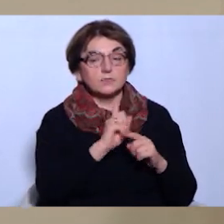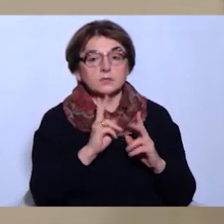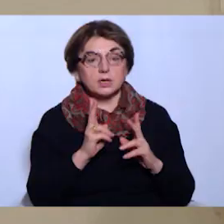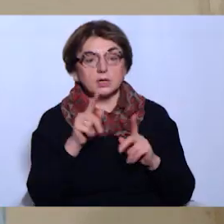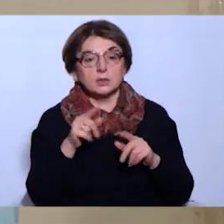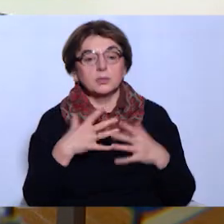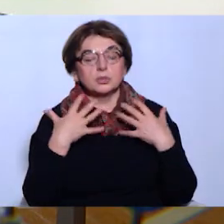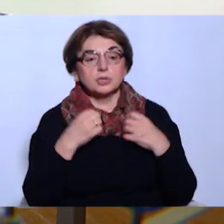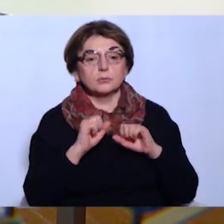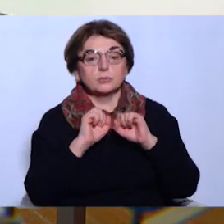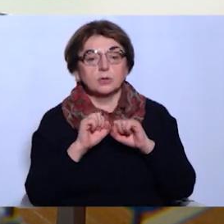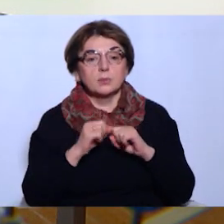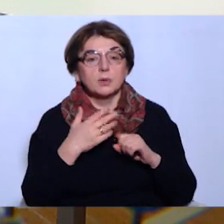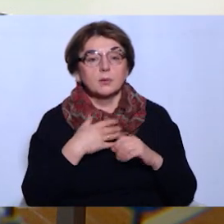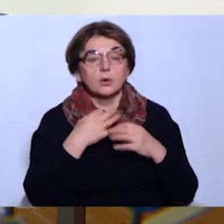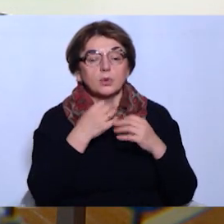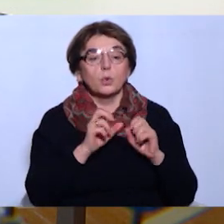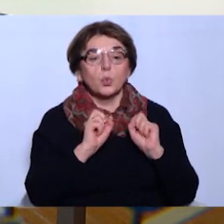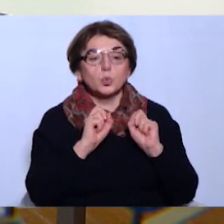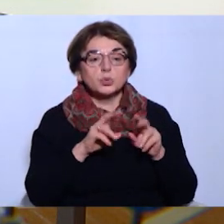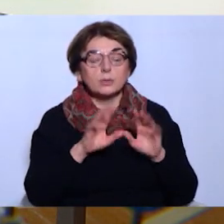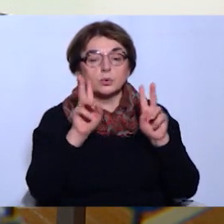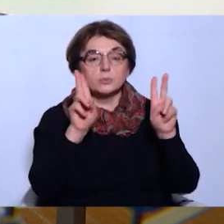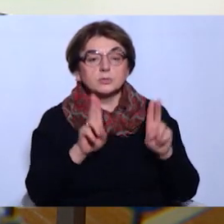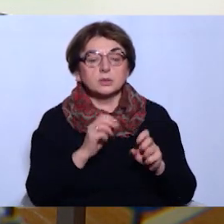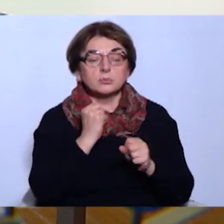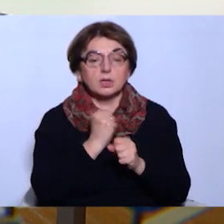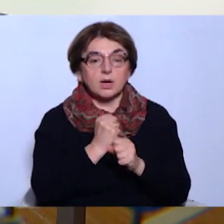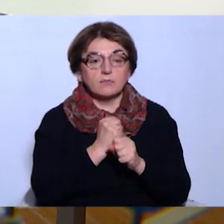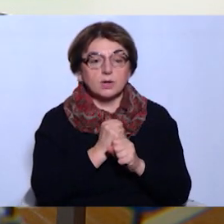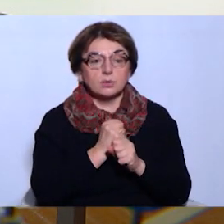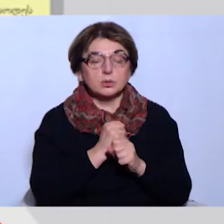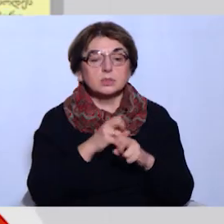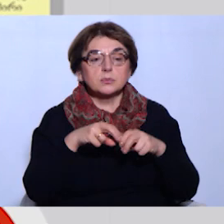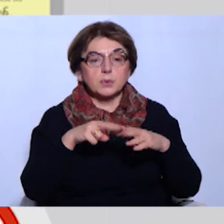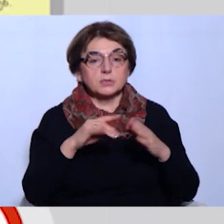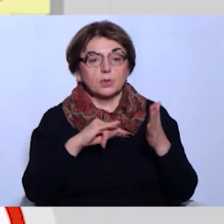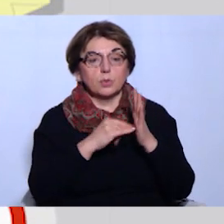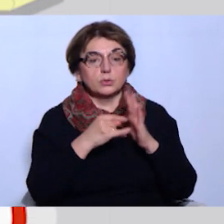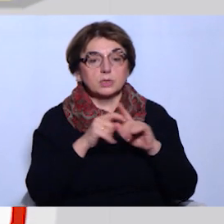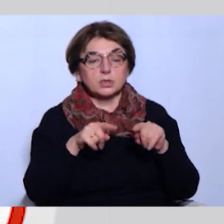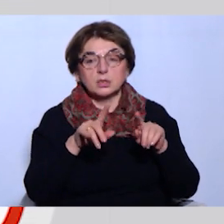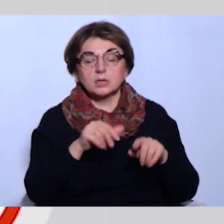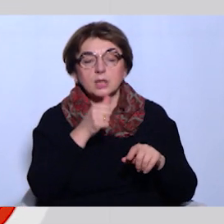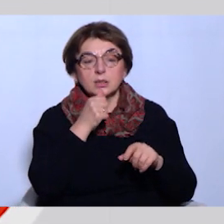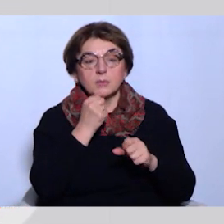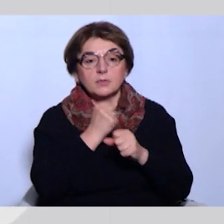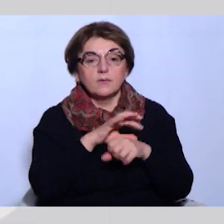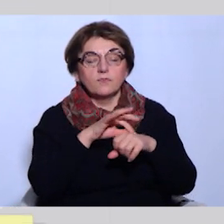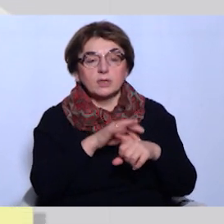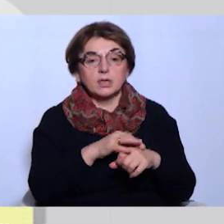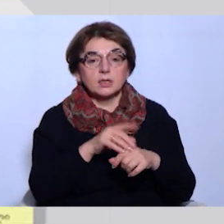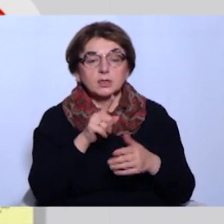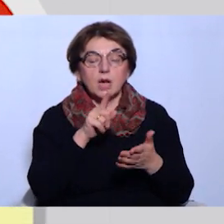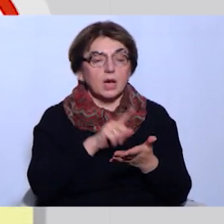გარშემომყოფთა ჯანმრთელობაც. მე საერთოდ გირჩევთ, რომ უსაფრთხოების წესები გქონდეთ გამოკრული ლაბორატორიაში, იმ სივრცეში, სადაც თქვენ